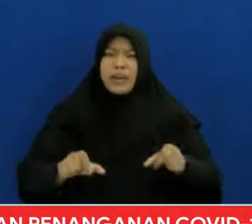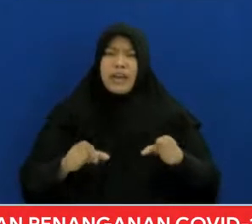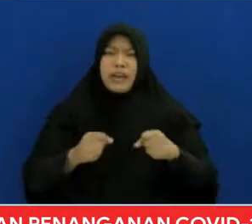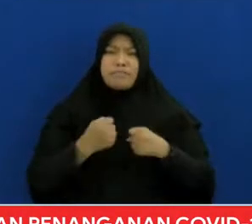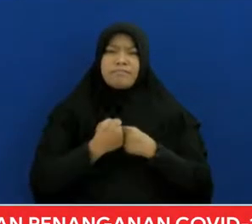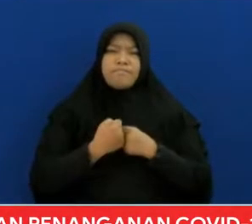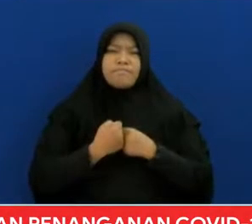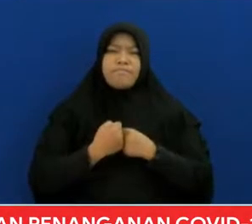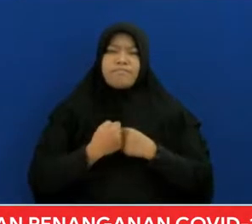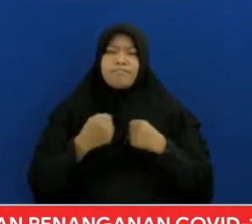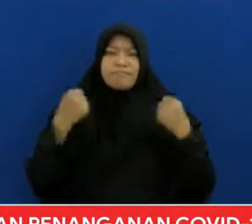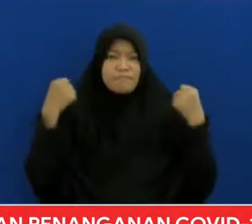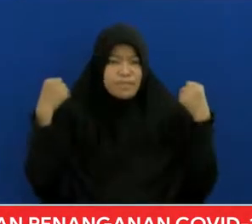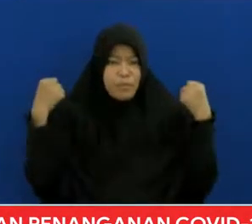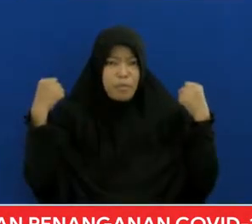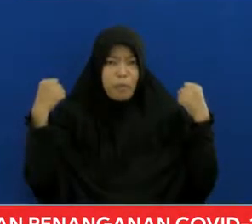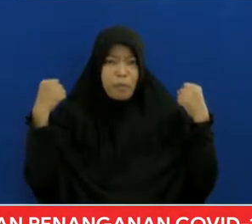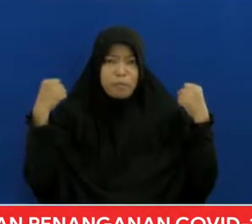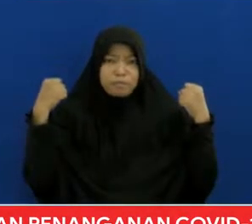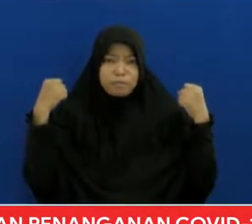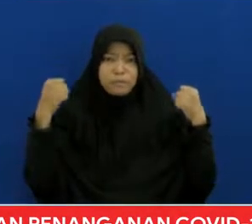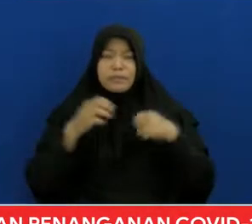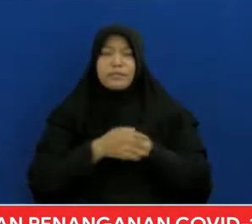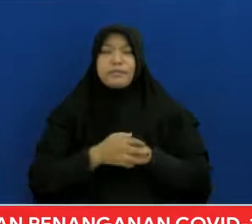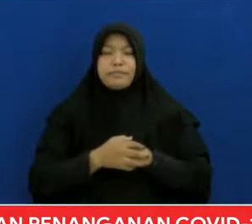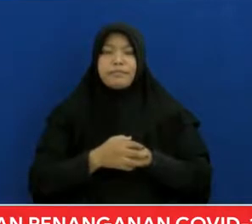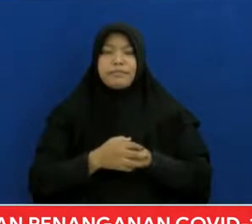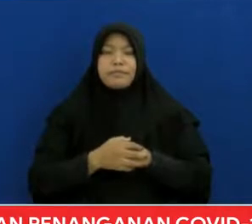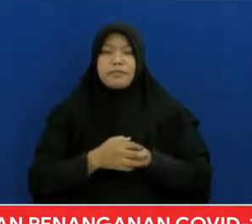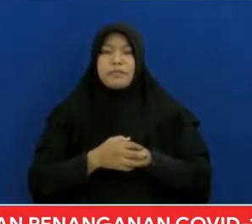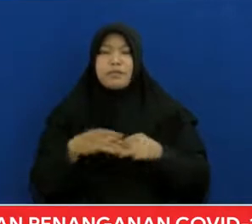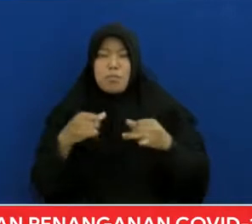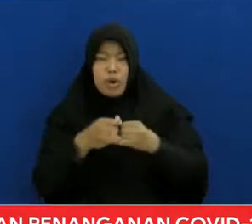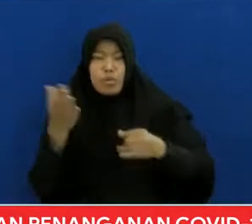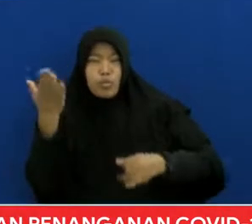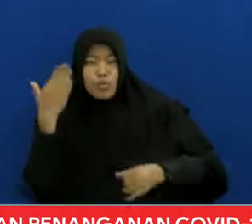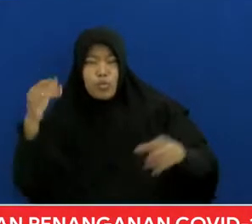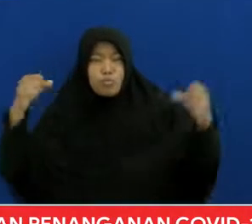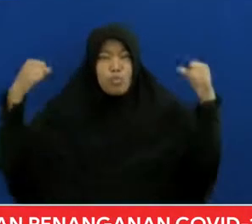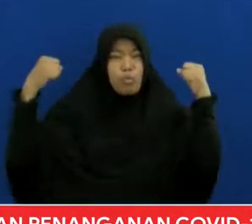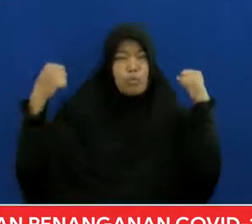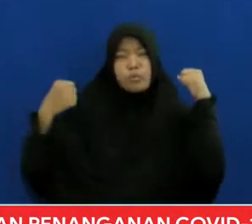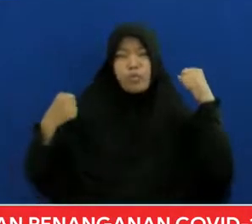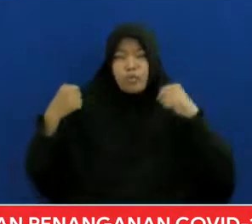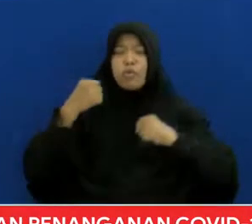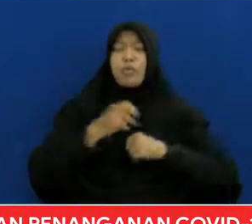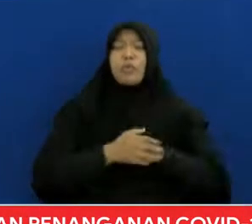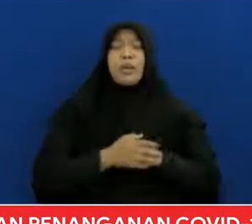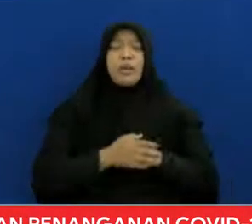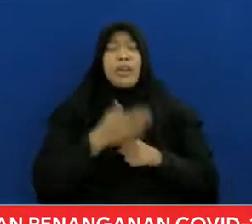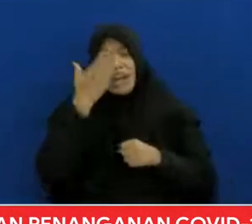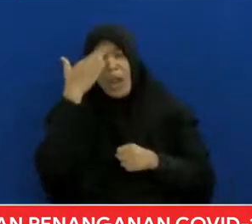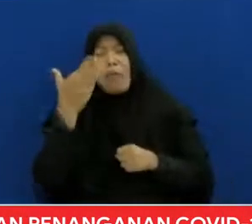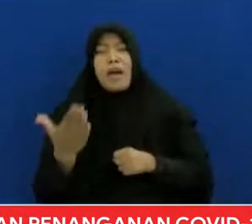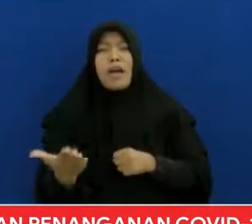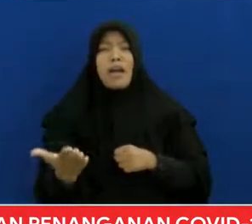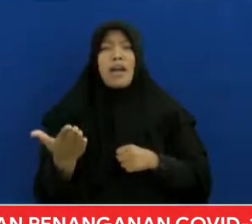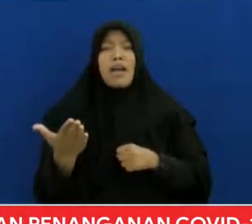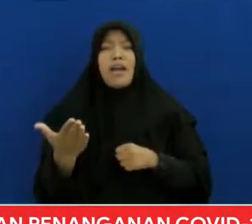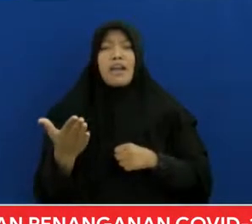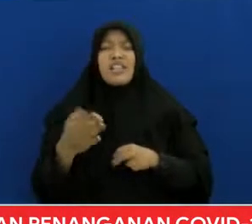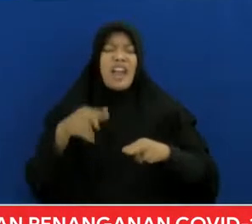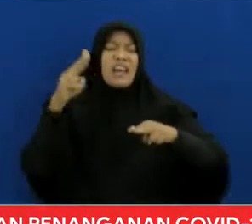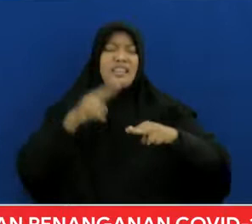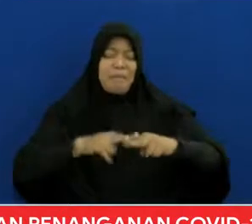menderita COVID dapat kembali sembuh seperti sedia kala, sehingga tidak